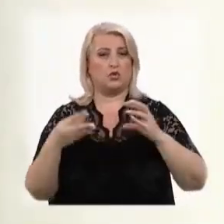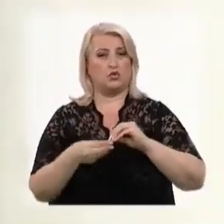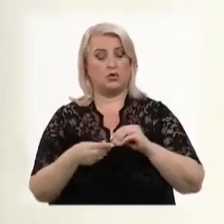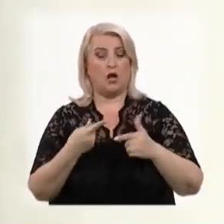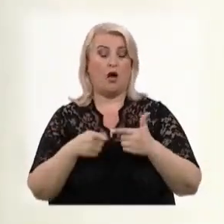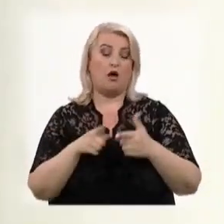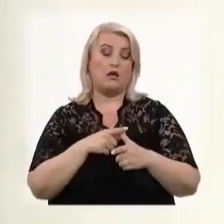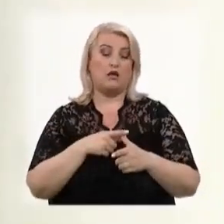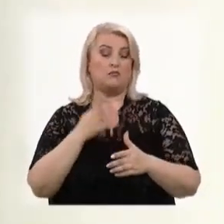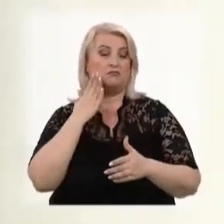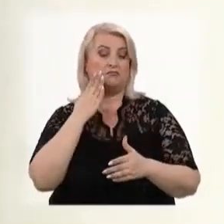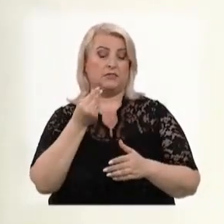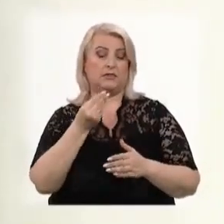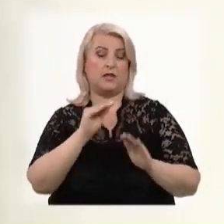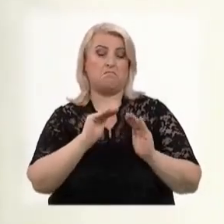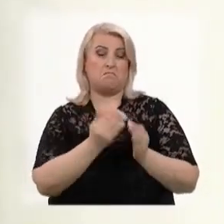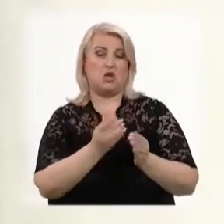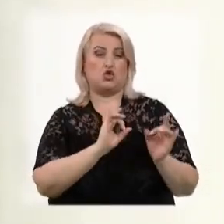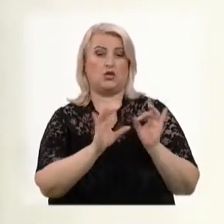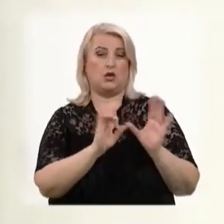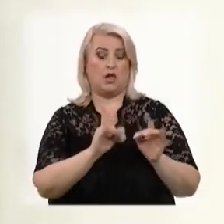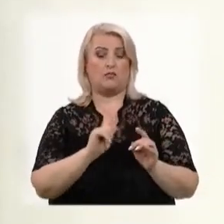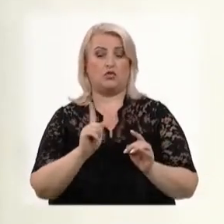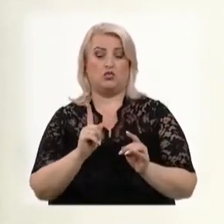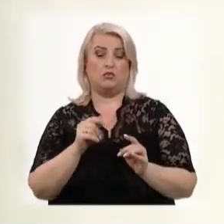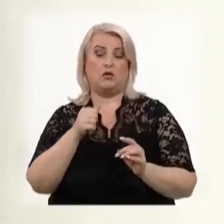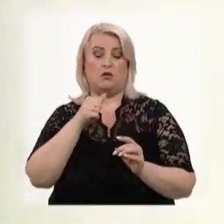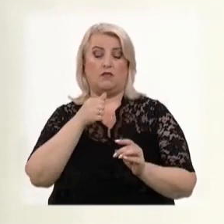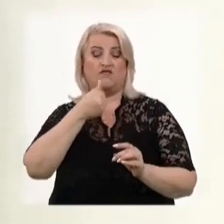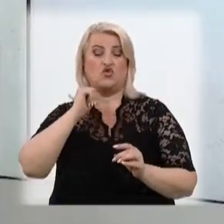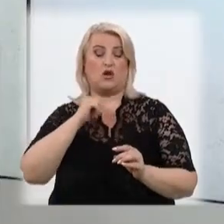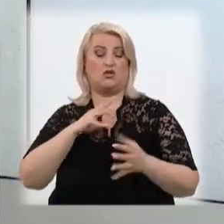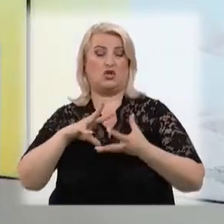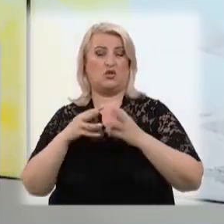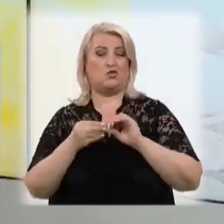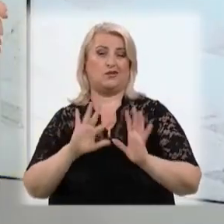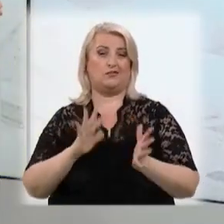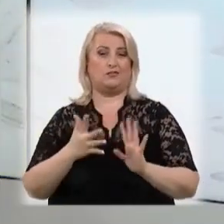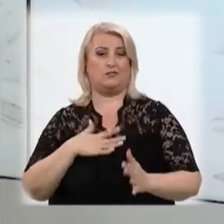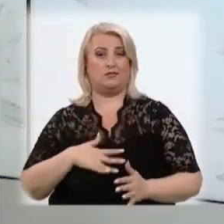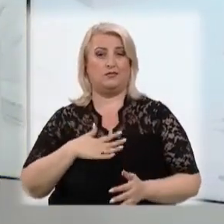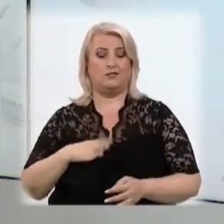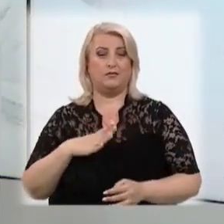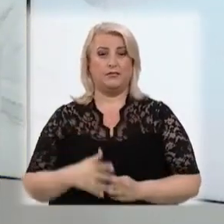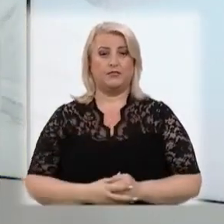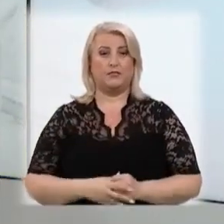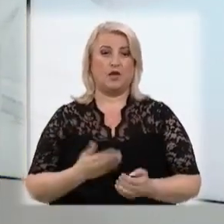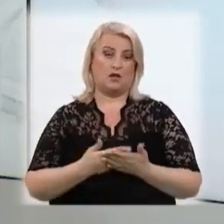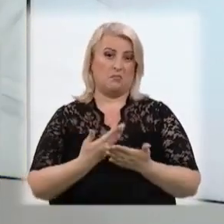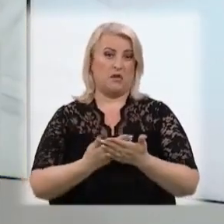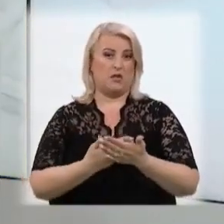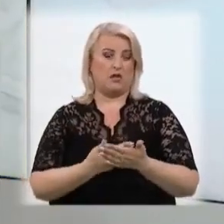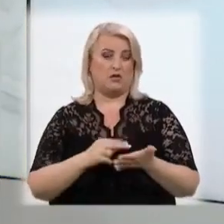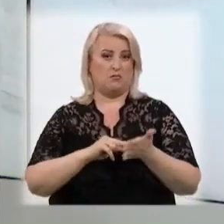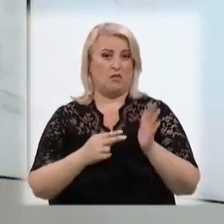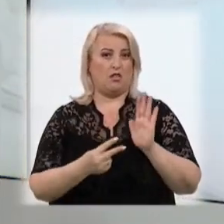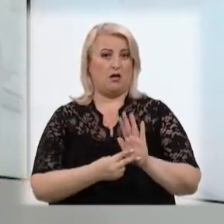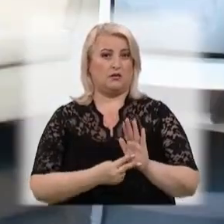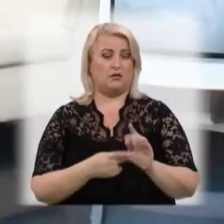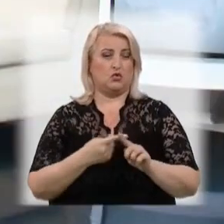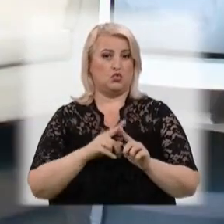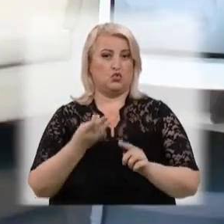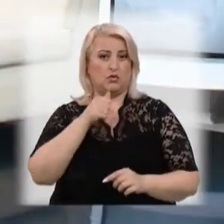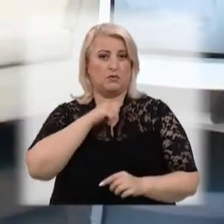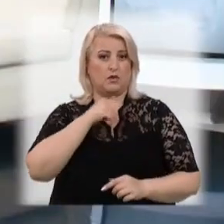cheltui mai puțin rezolv resurse pentru rezultat care le ai avut ieri și să stea song the service o ipoteză care o are cum antrenorii trebuie să o